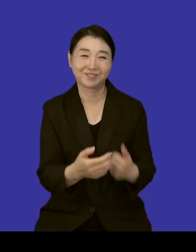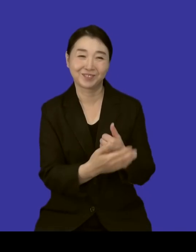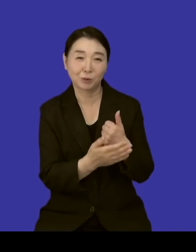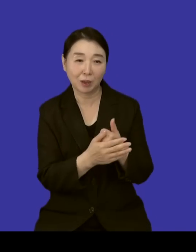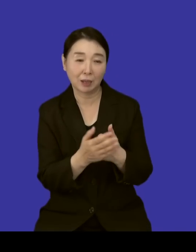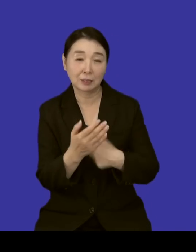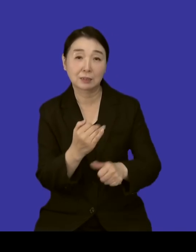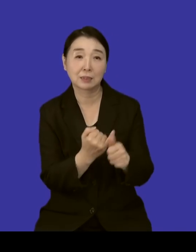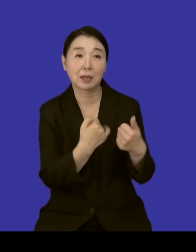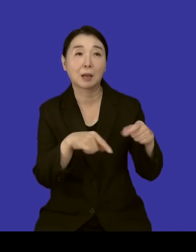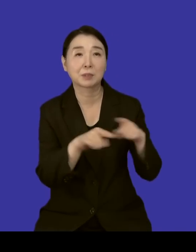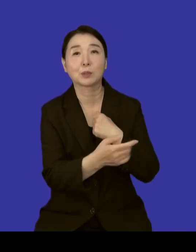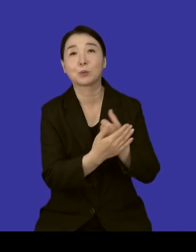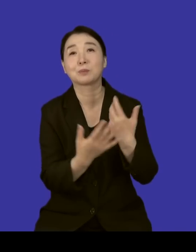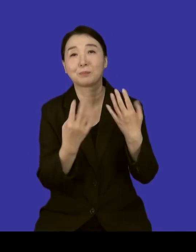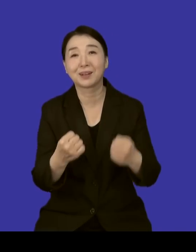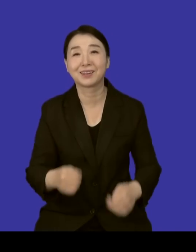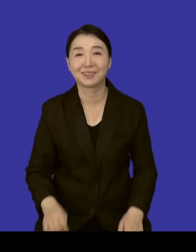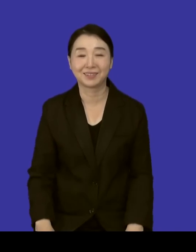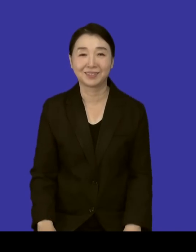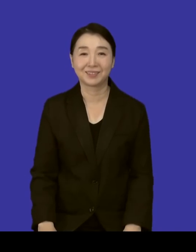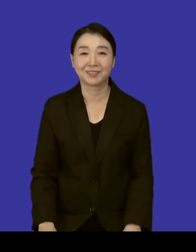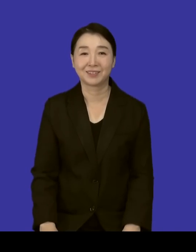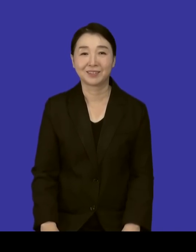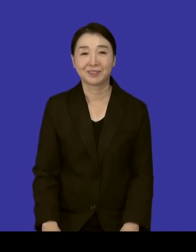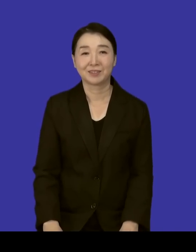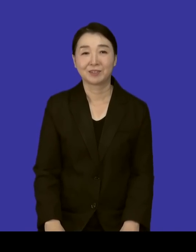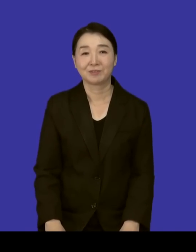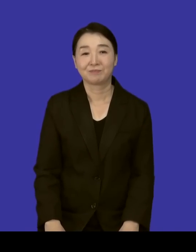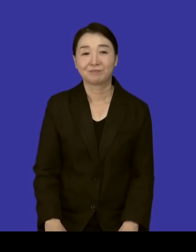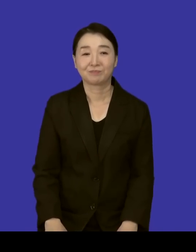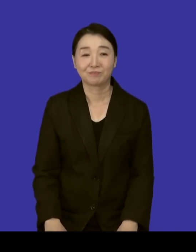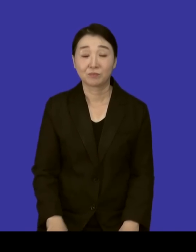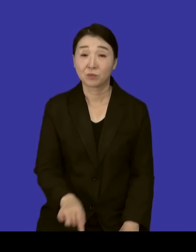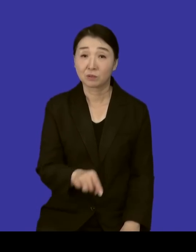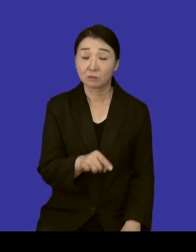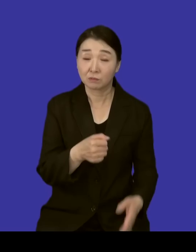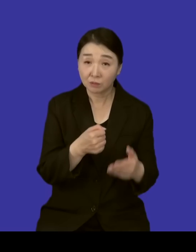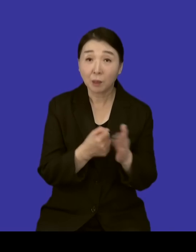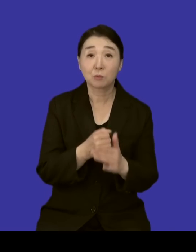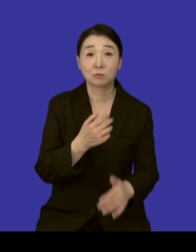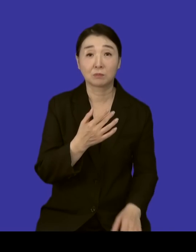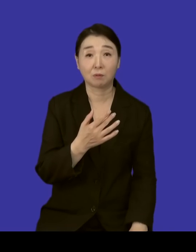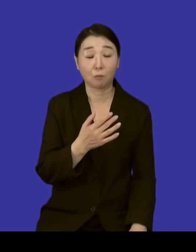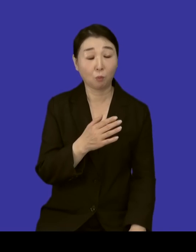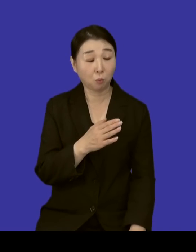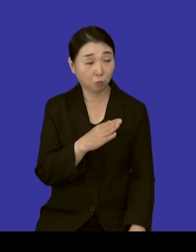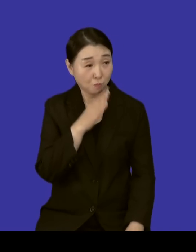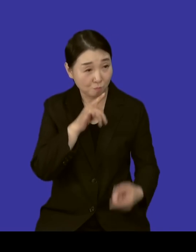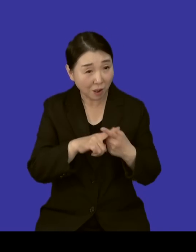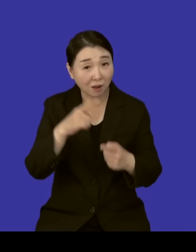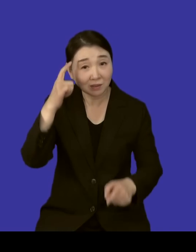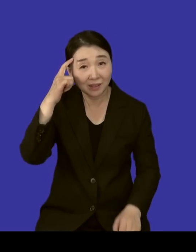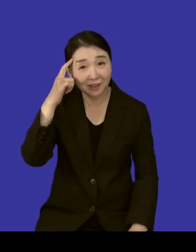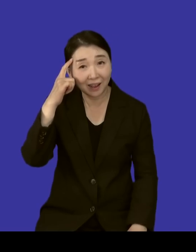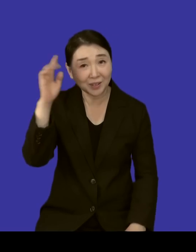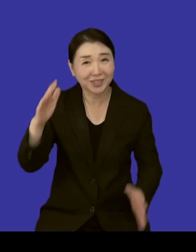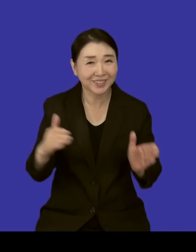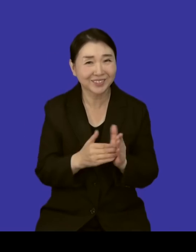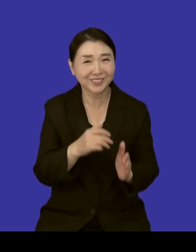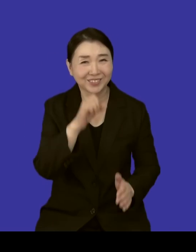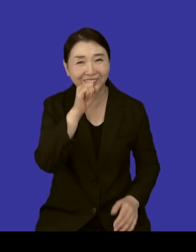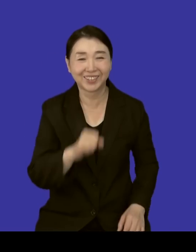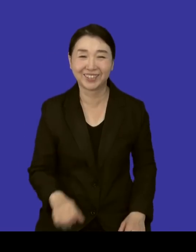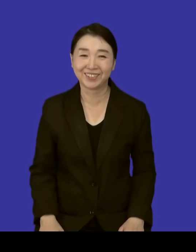신랑들도 많이 있잖아요. 그렇죠. 보통 예. 피아노 할 예. 때. 예, 이렇게 당연하게 생각을 했죠. 아, 예. 여기서 얘기가 끝났으면 예. 좋겠다. 네,